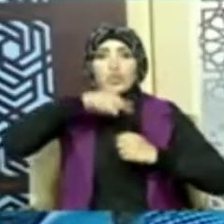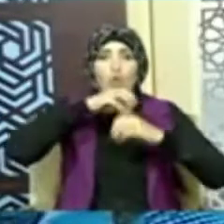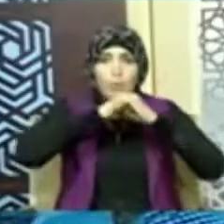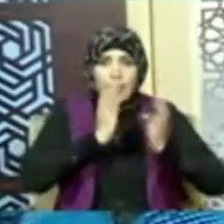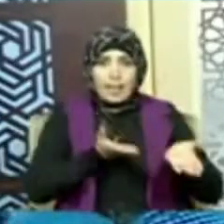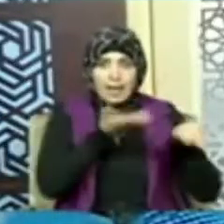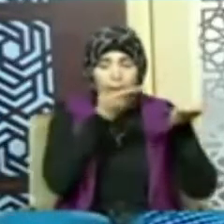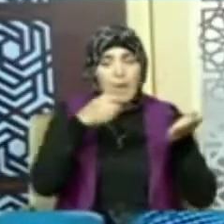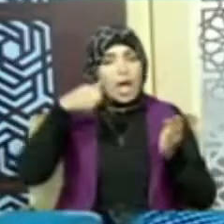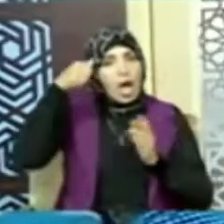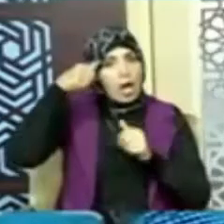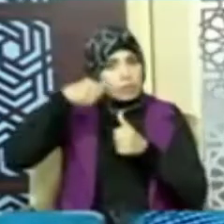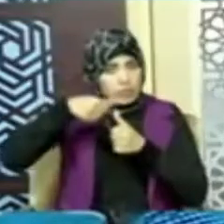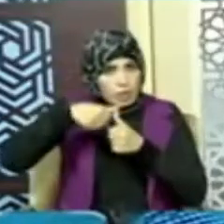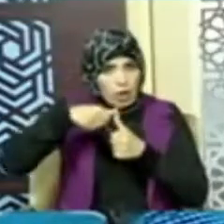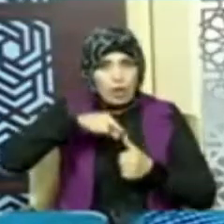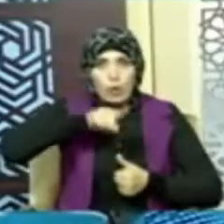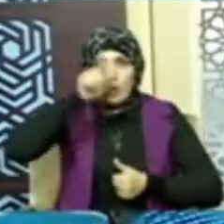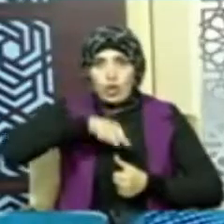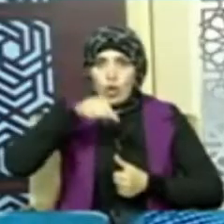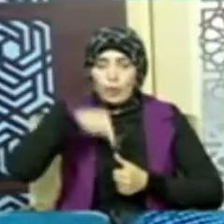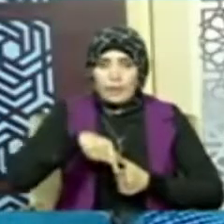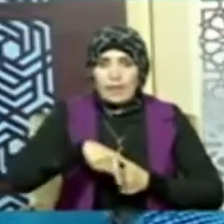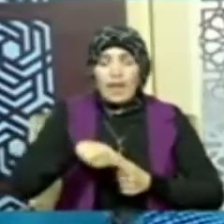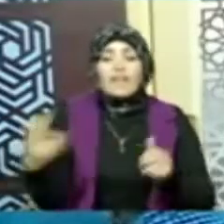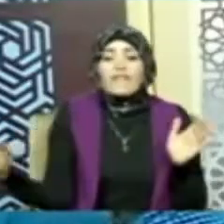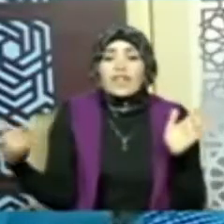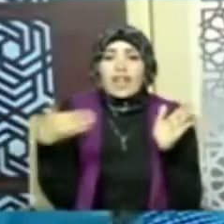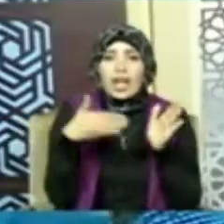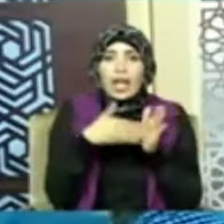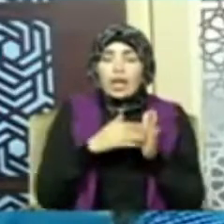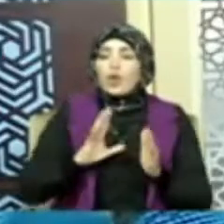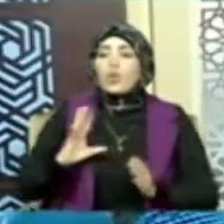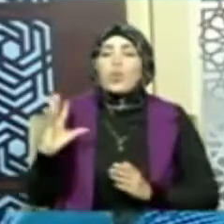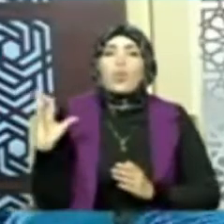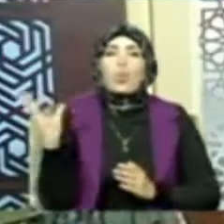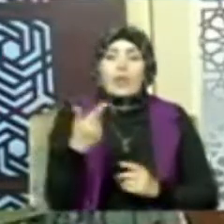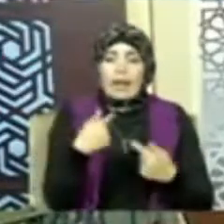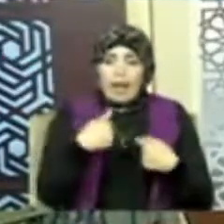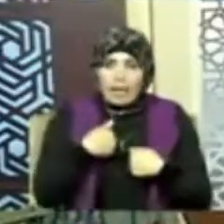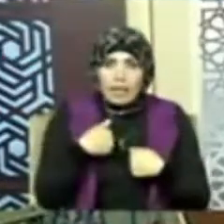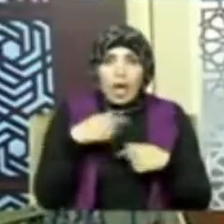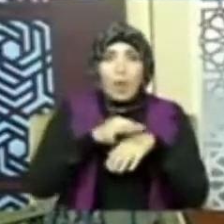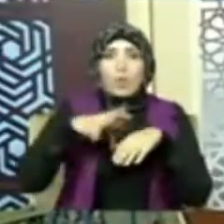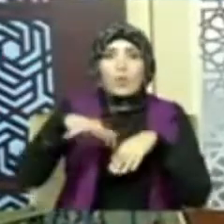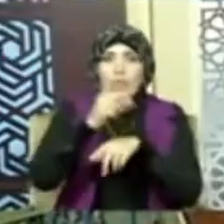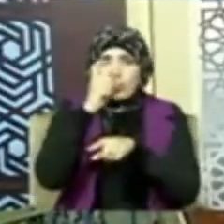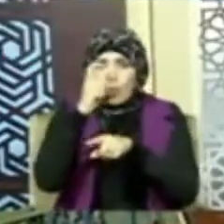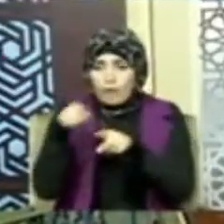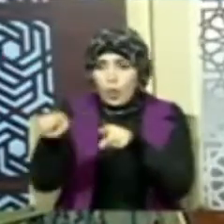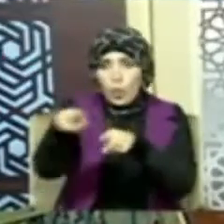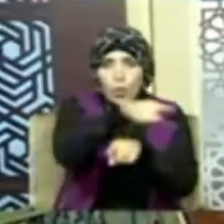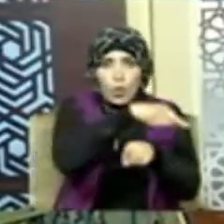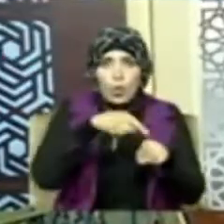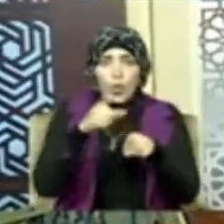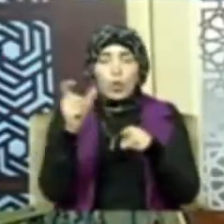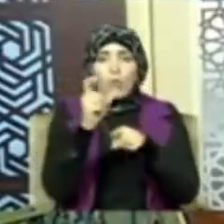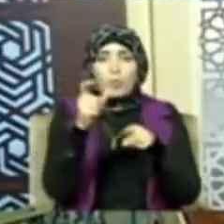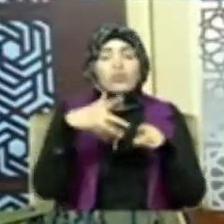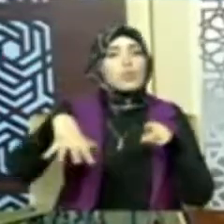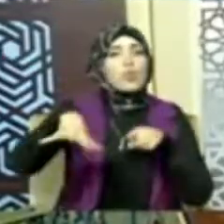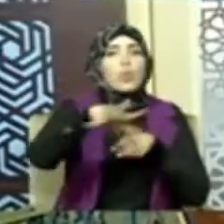تذكروا هذا اليوم، وأن مردنا إلى الله، وأن